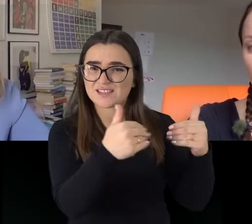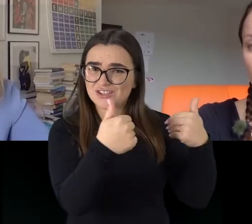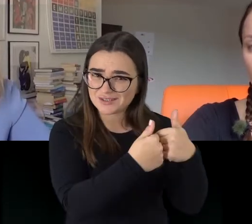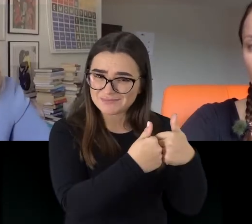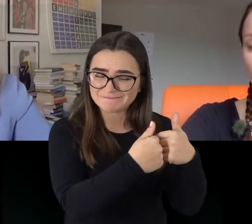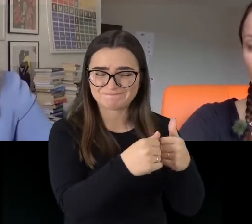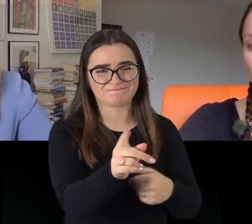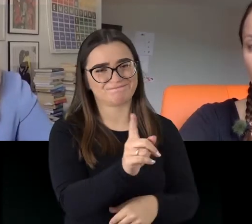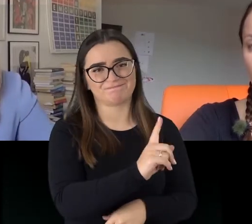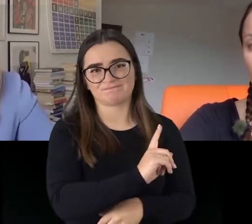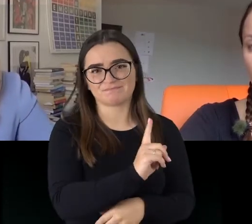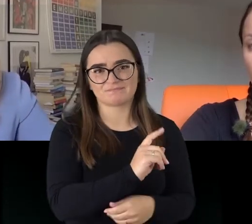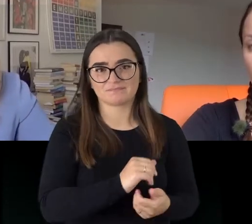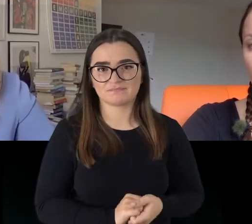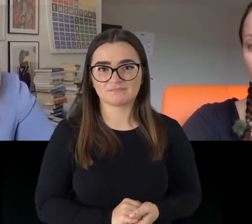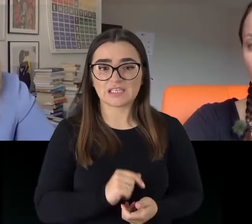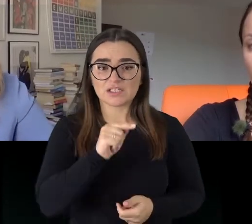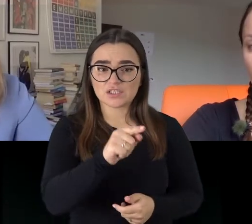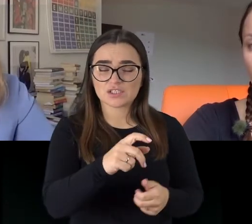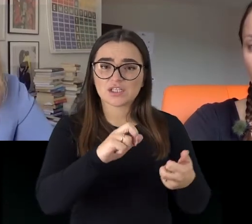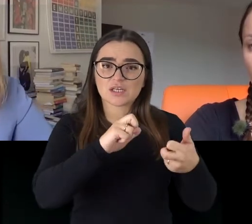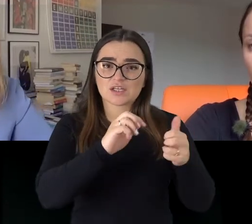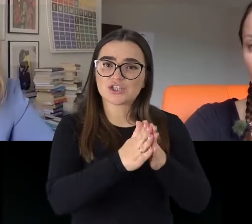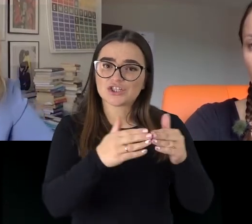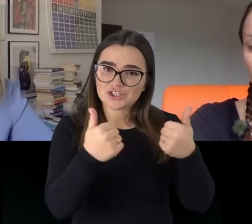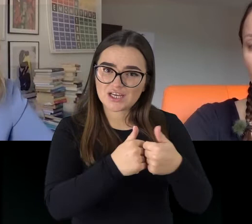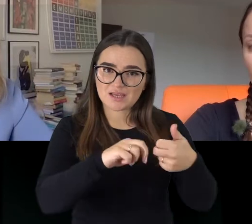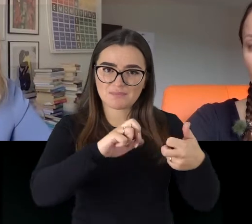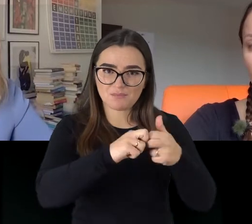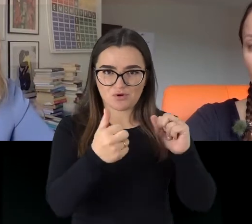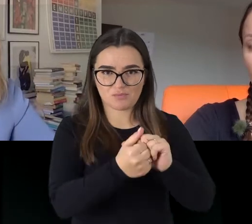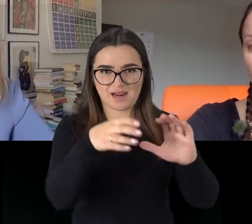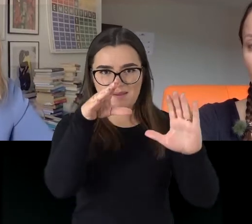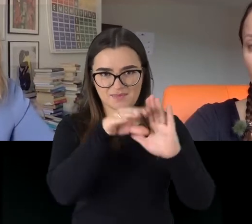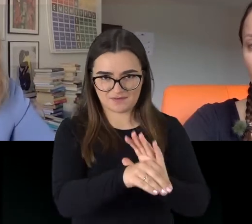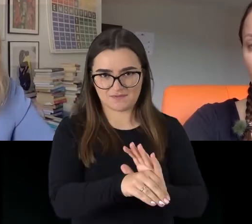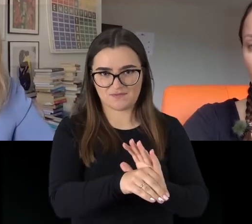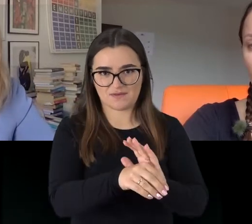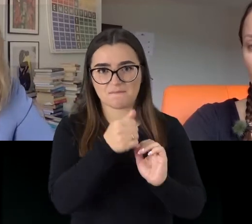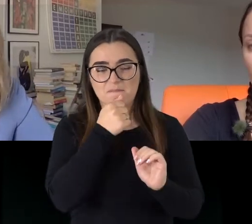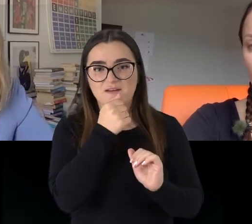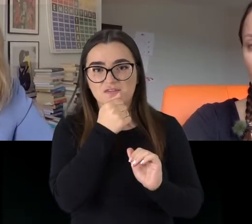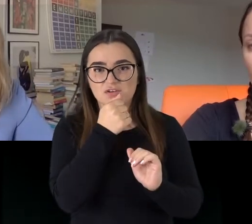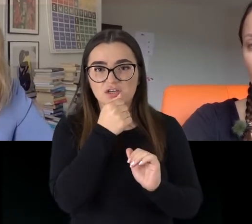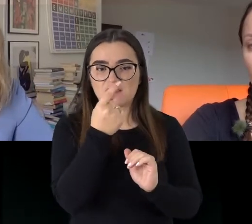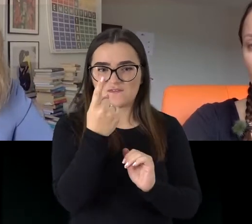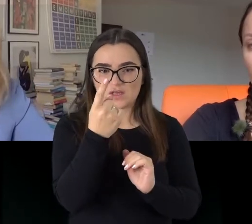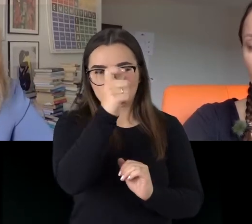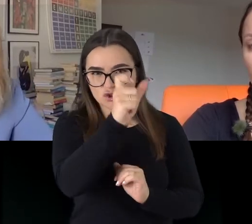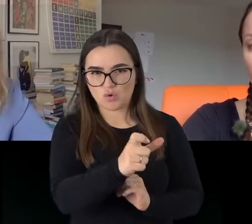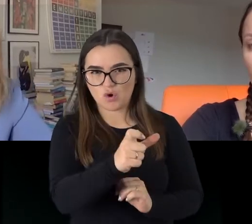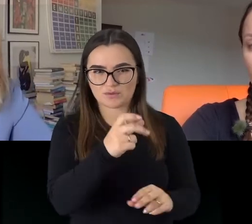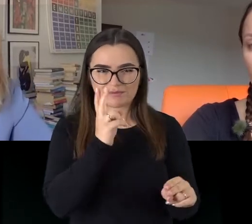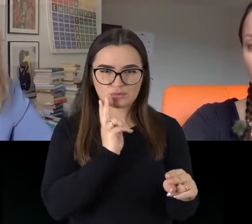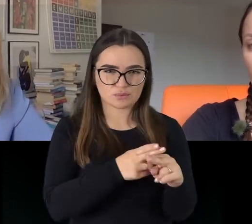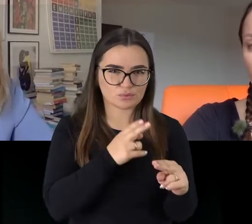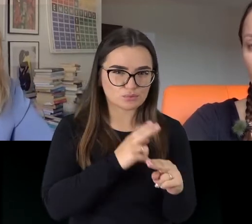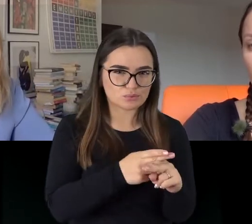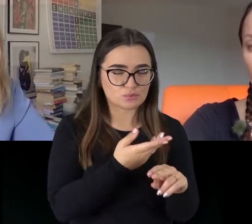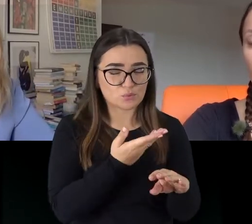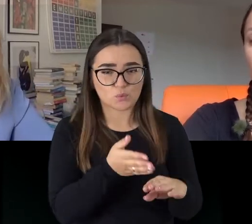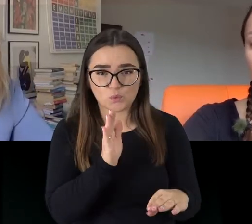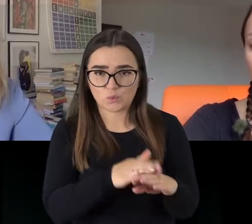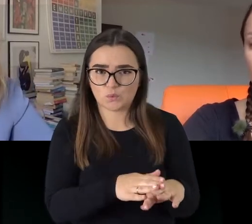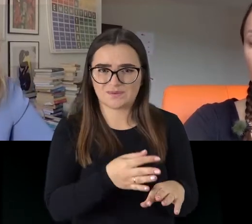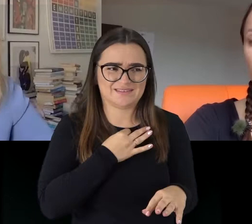Teisingai. Gali būti tokia šeima, probleminė šeima, apibūdinama ir šeima, kada vienas iš narių sunkiai serga, nesvarbu ar vaikas ar tėvai.